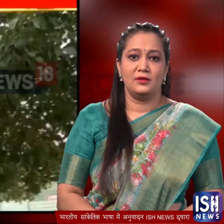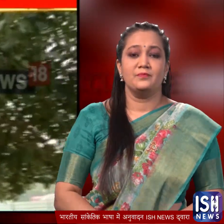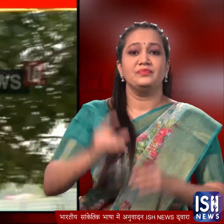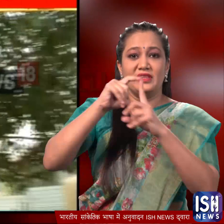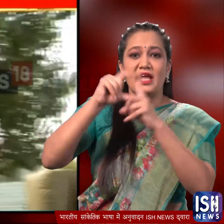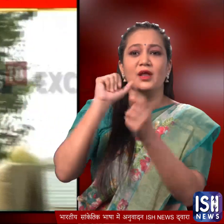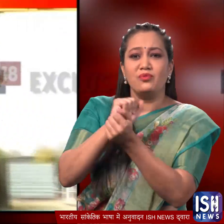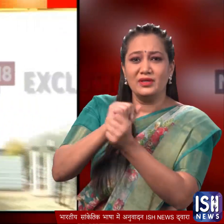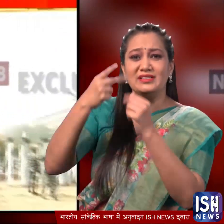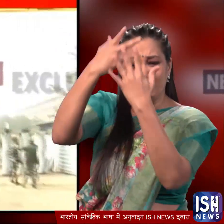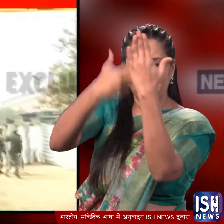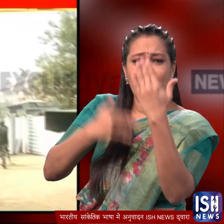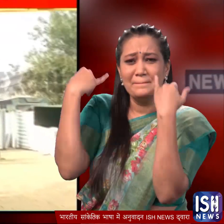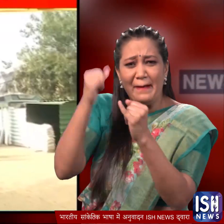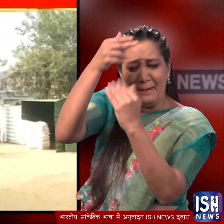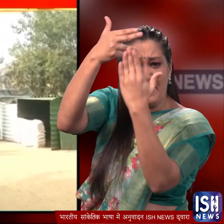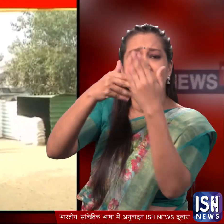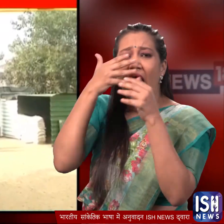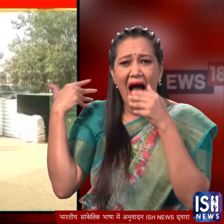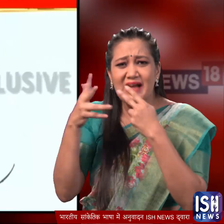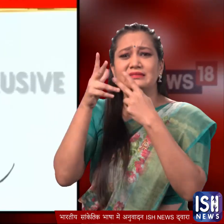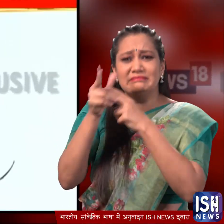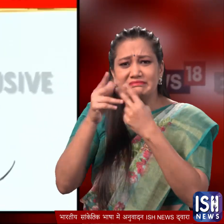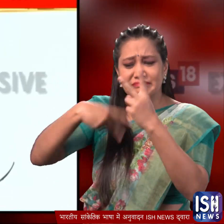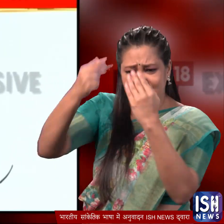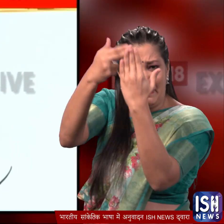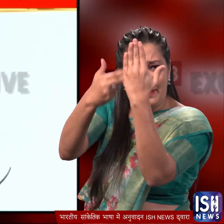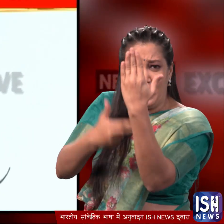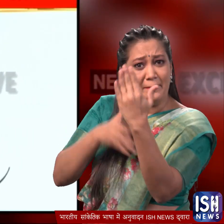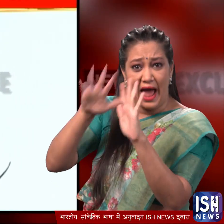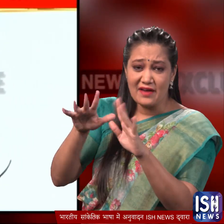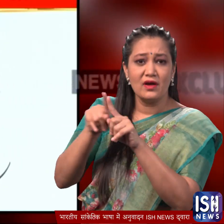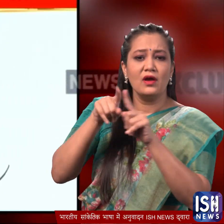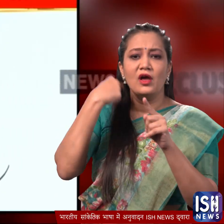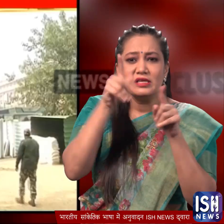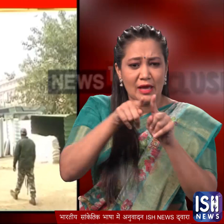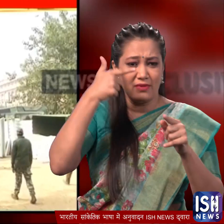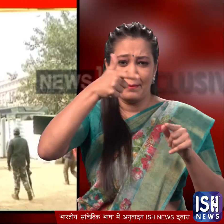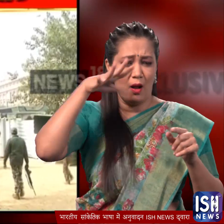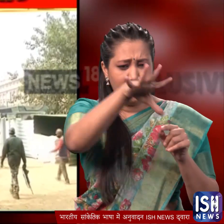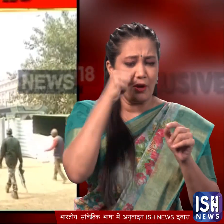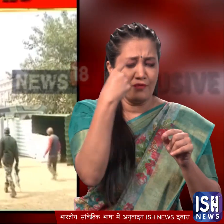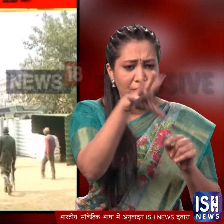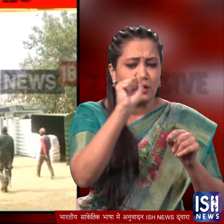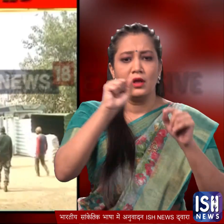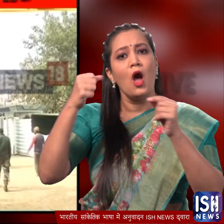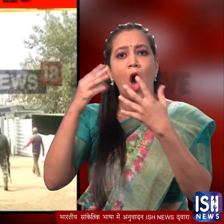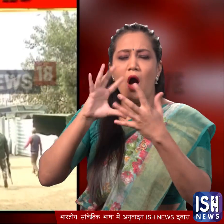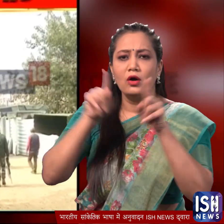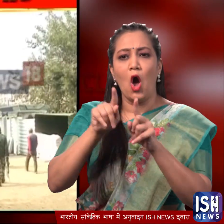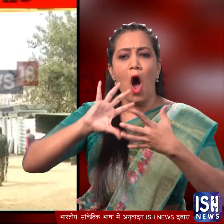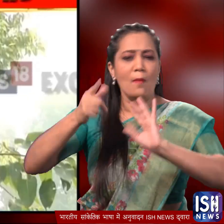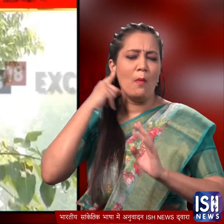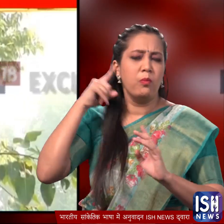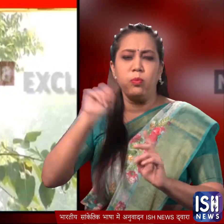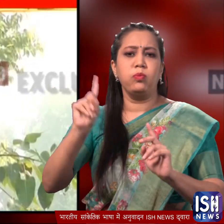घुस सके। दिल्ली पुलिस के डेटाबेस में जिन अपराधियों, आतंकियों, असामाजिक तत्वों का रिकॉर्ड है, उन्हें ये कैमरे तुरंत पहचान लेंगे